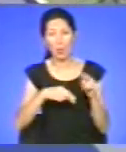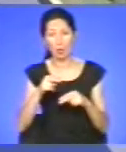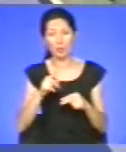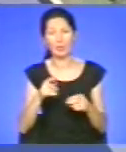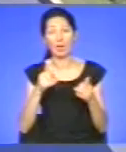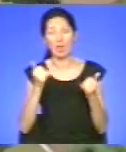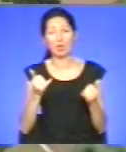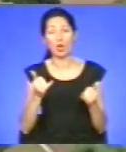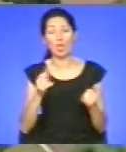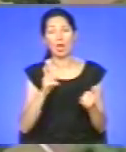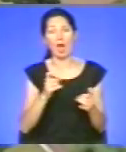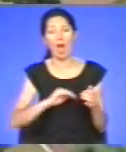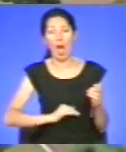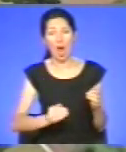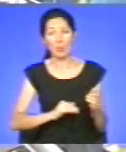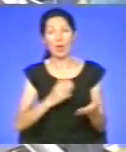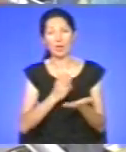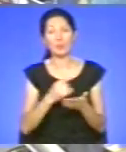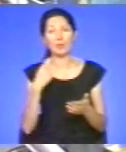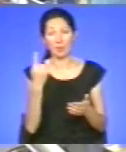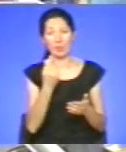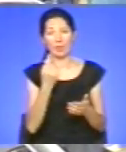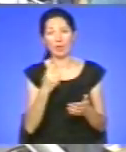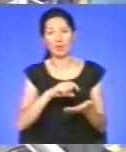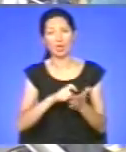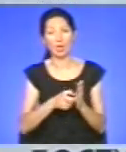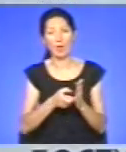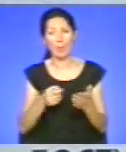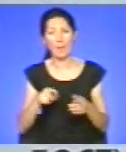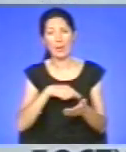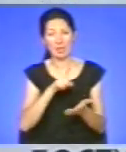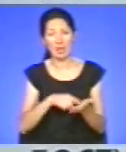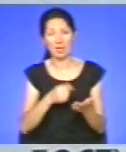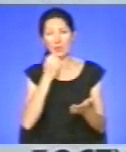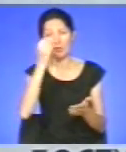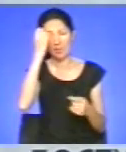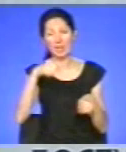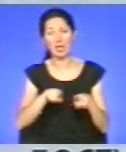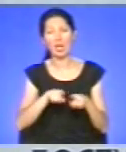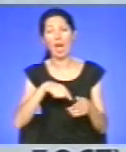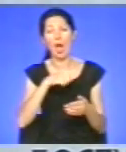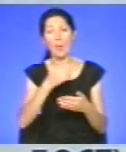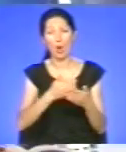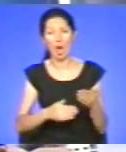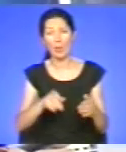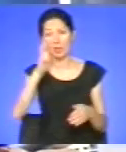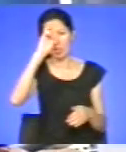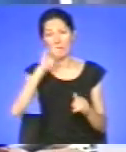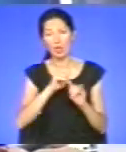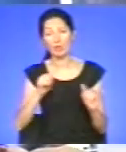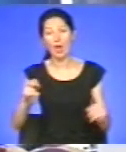житлових питаннях. А ось представники компанії кажуть, завдяки таким програмам держава розвиває будівельну галузь. Здано